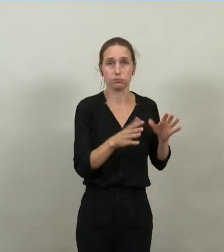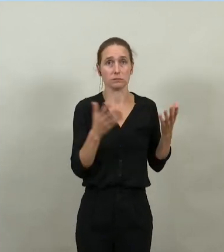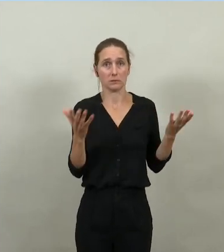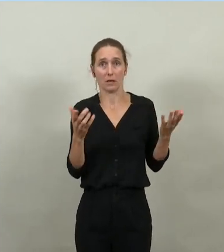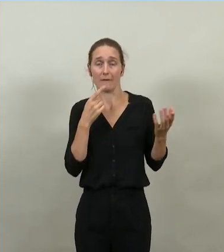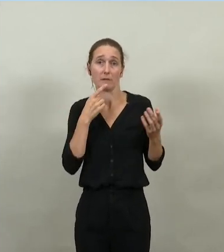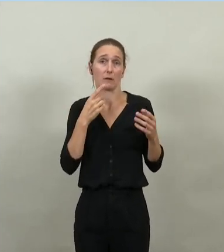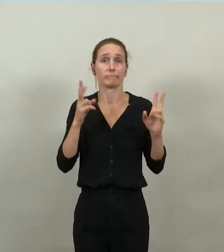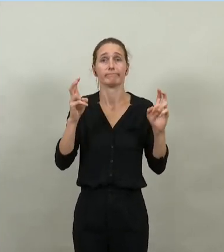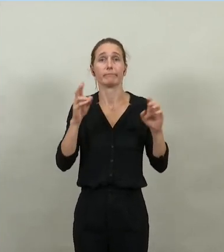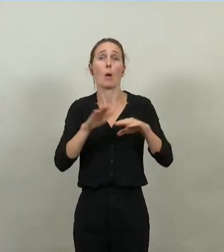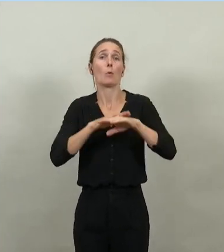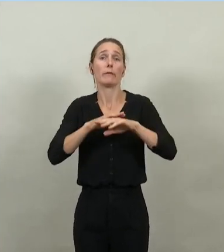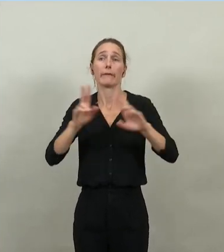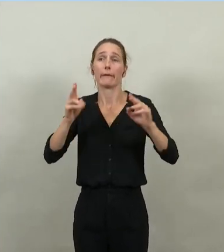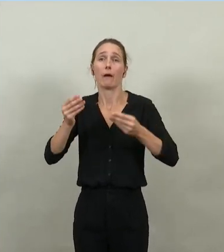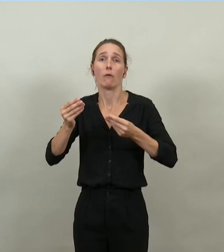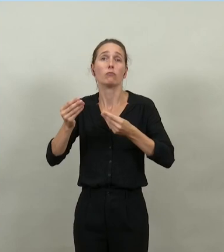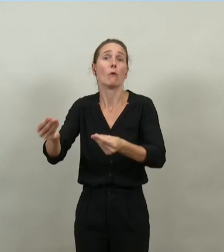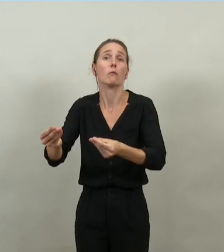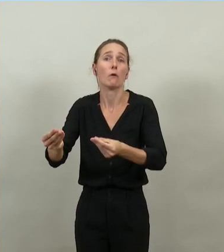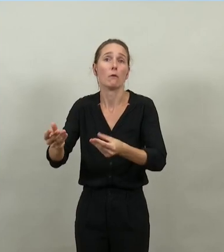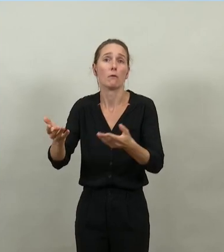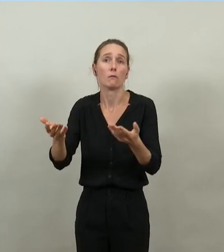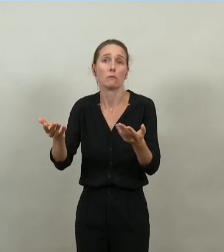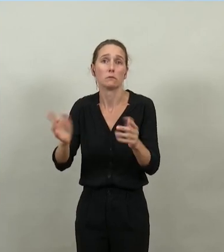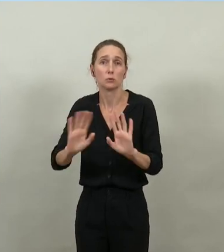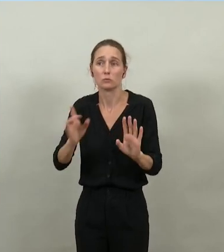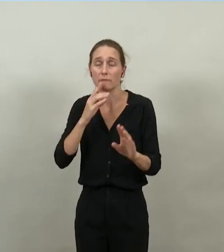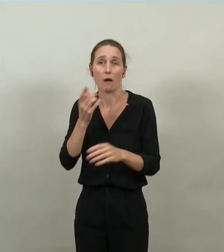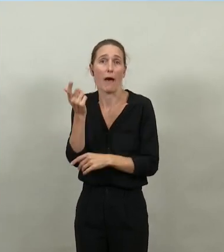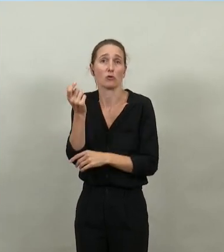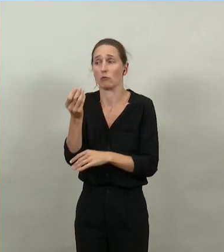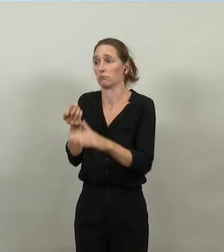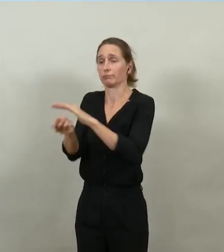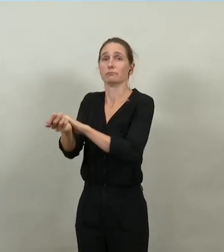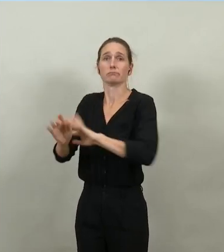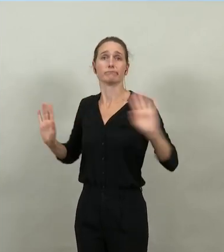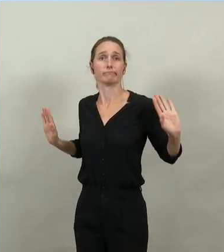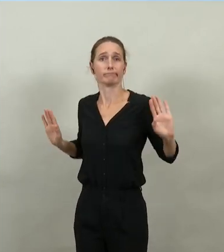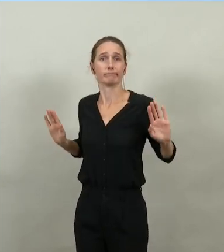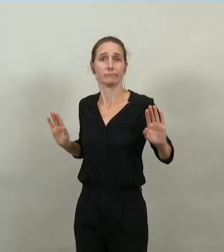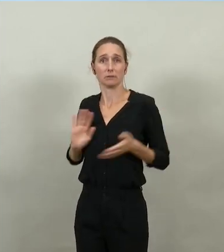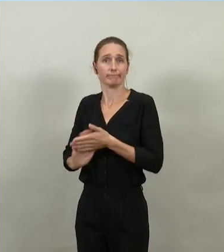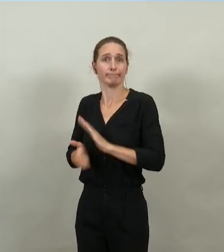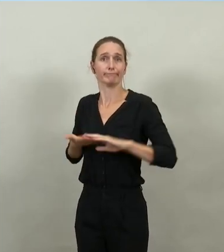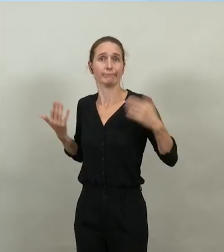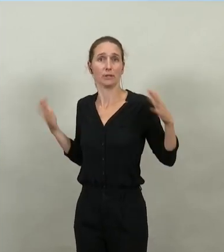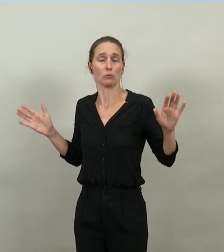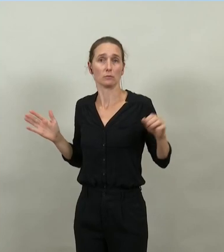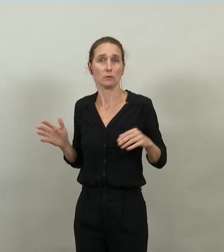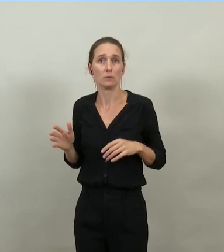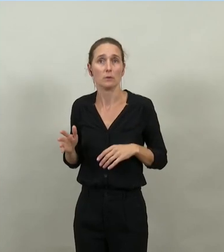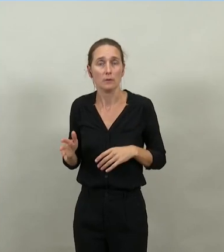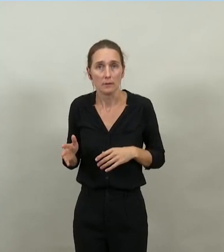ça veut dire quoi donant ça veut dire tout simplement un donant financier un donant financier ça s'arrête là au lieu de impliquer